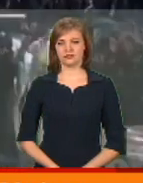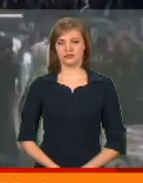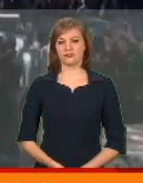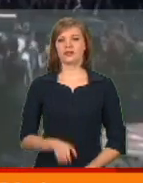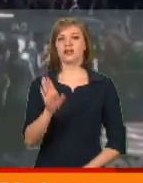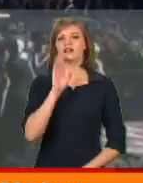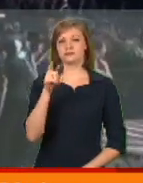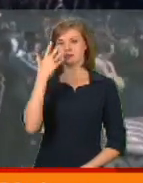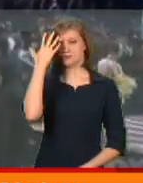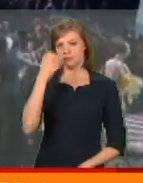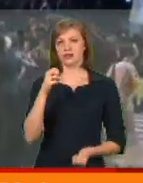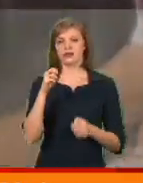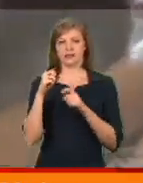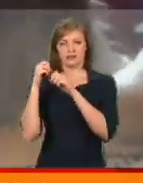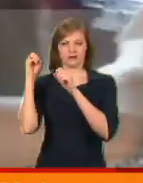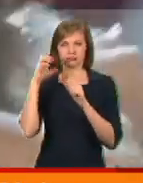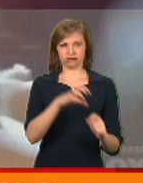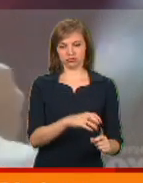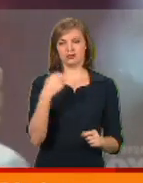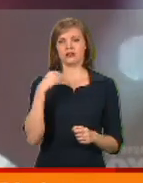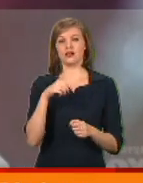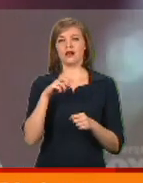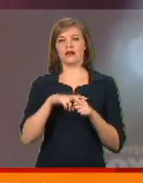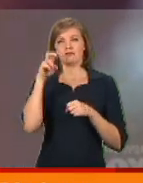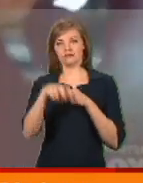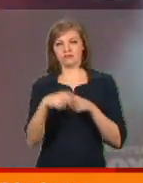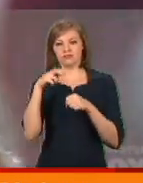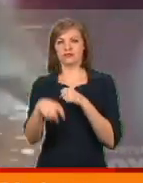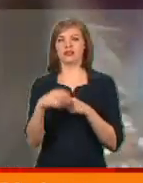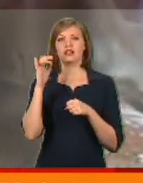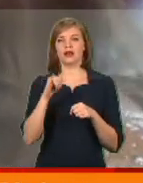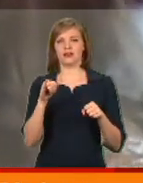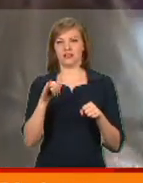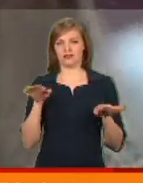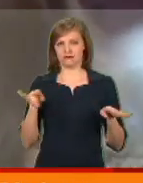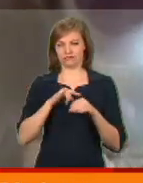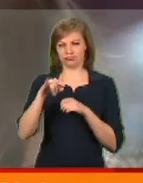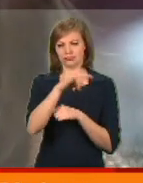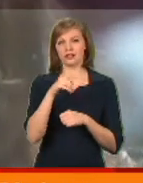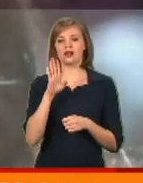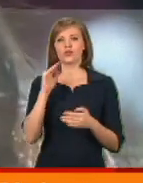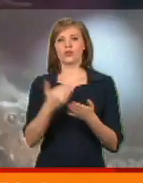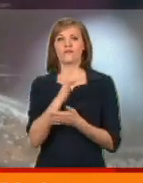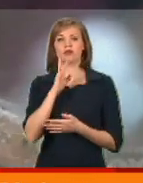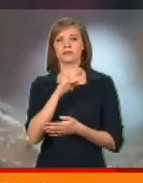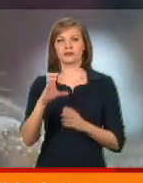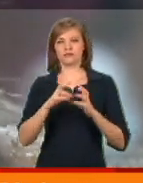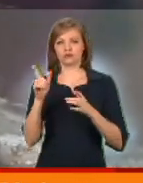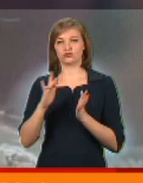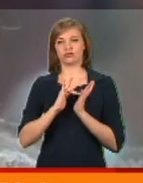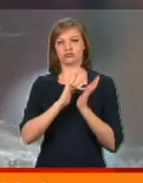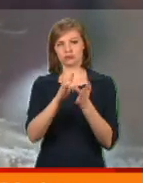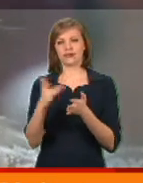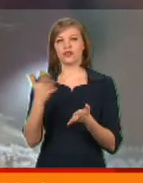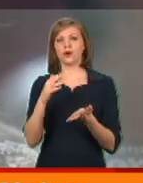Міттенер захоплюється стрибками з парашутом, банджі-джампінгом та дельта-планеризмом. Нова «Міс Всесвіту» вирушить у світове турне, в